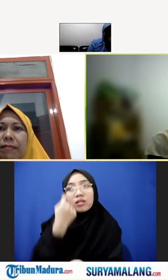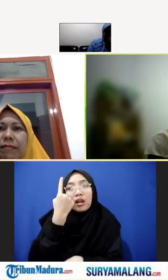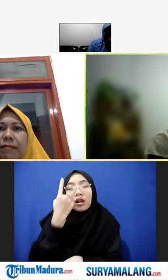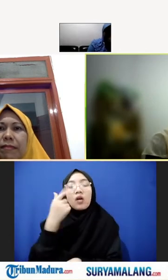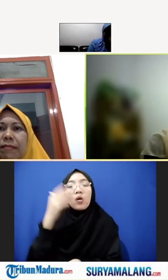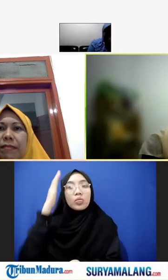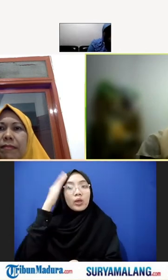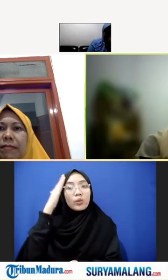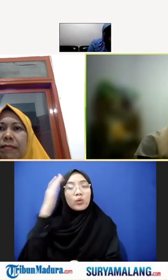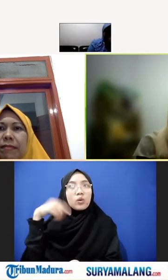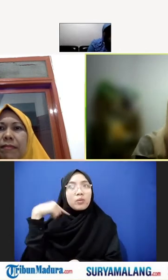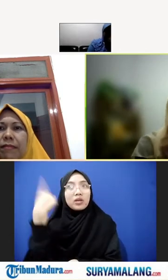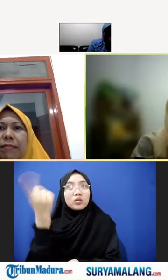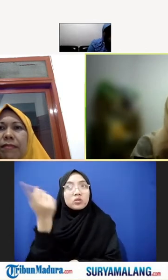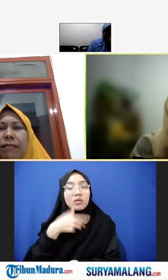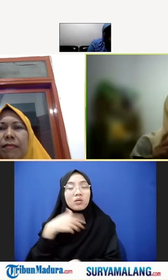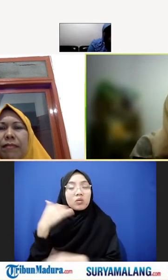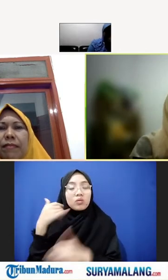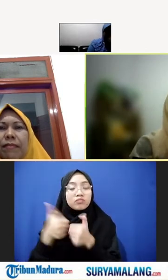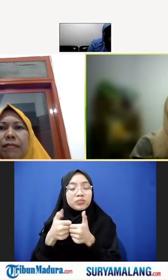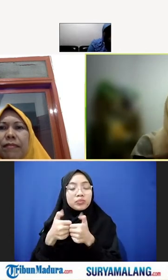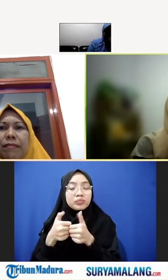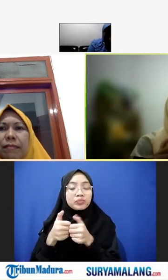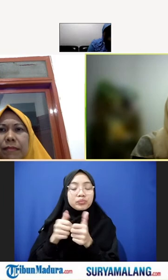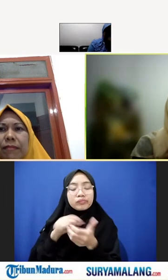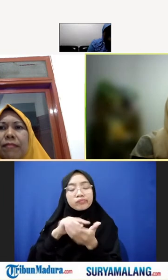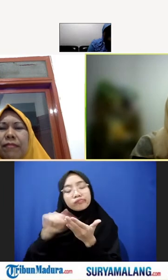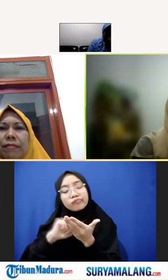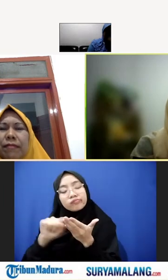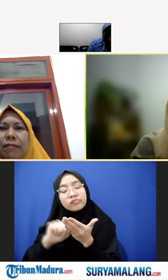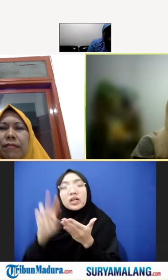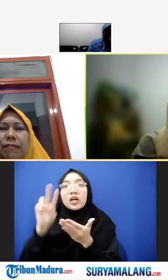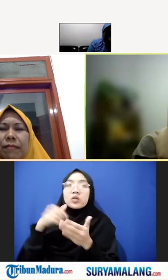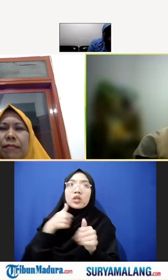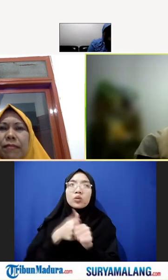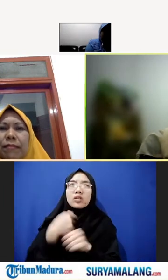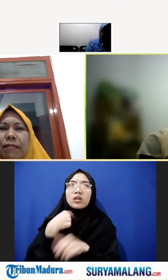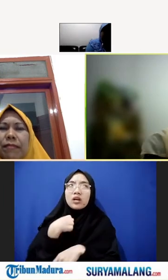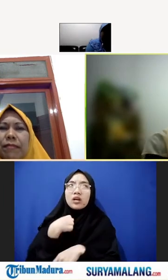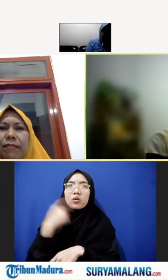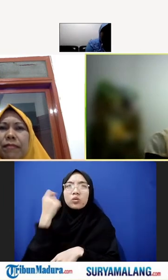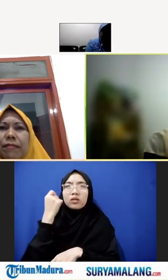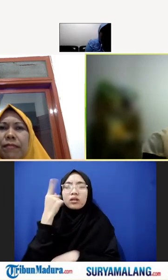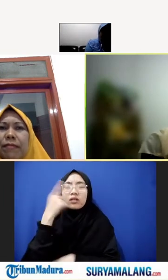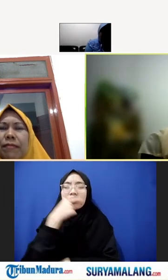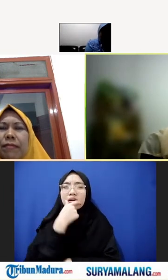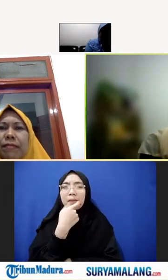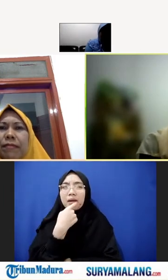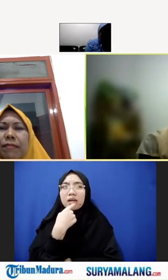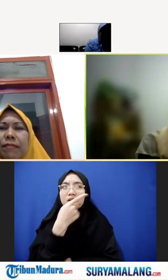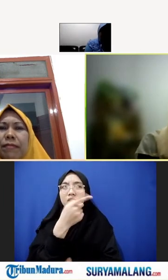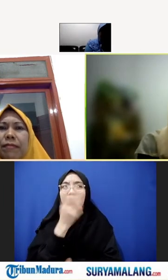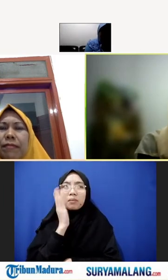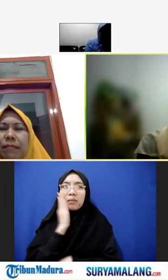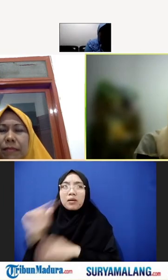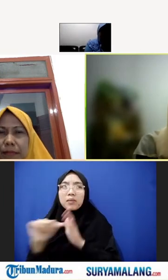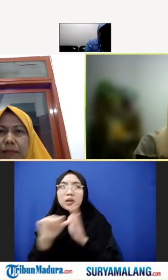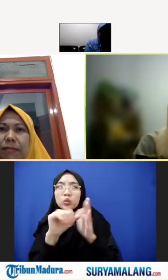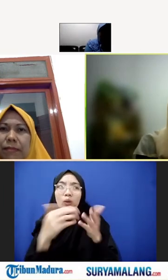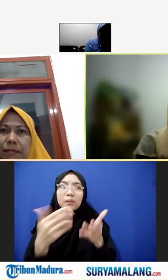mau main handphone nih, berarti aku mesti ngikutin, ngerjain apa saja supaya mama kasih aku handphone sorenya.